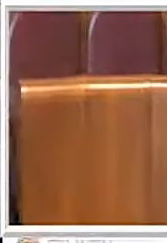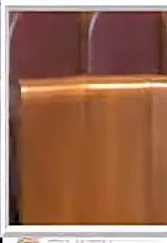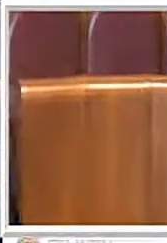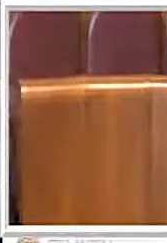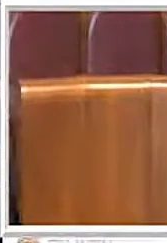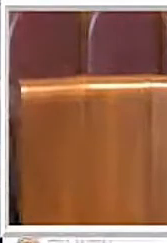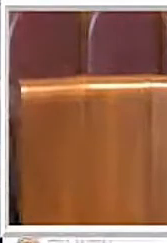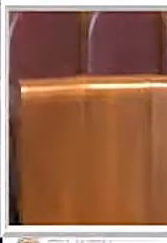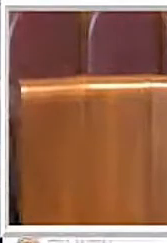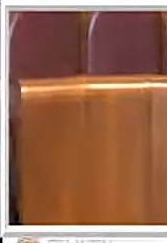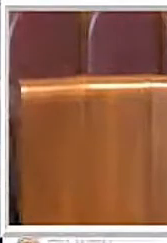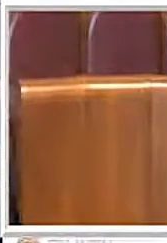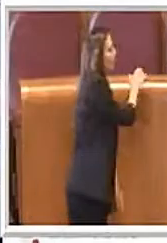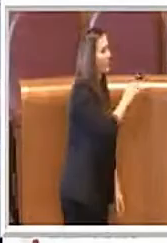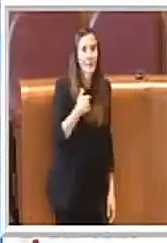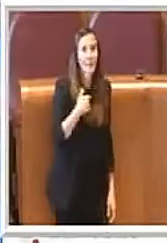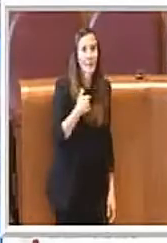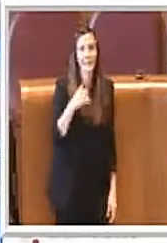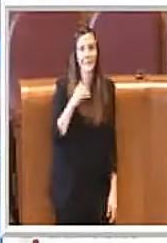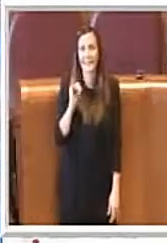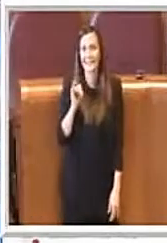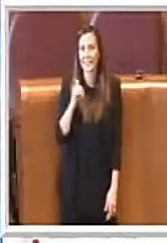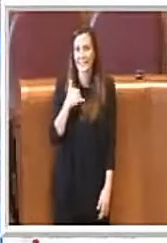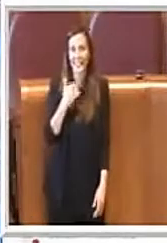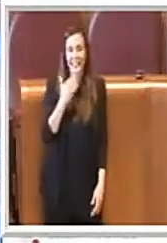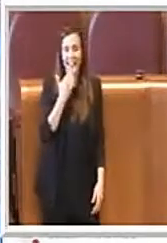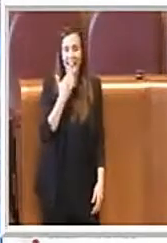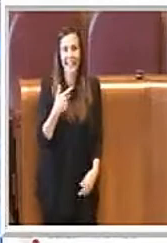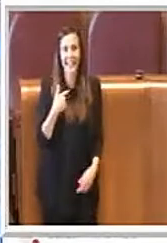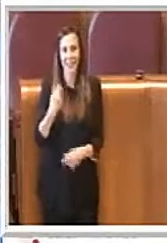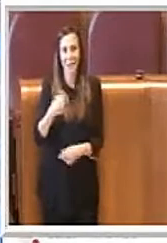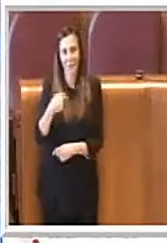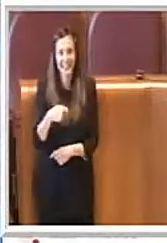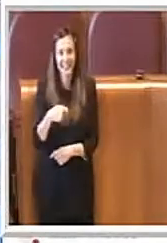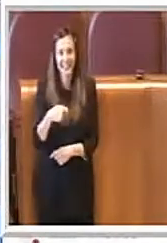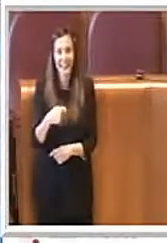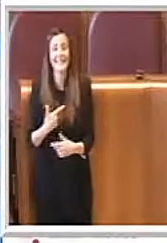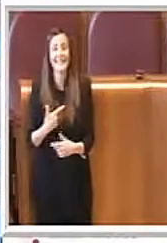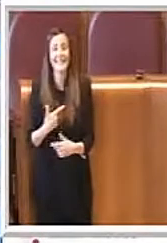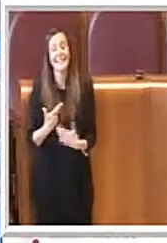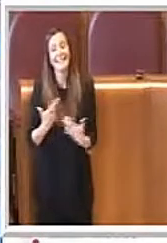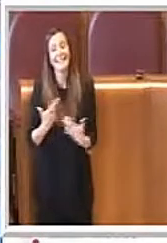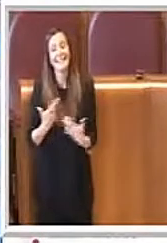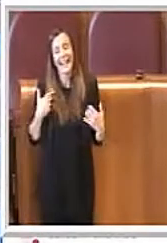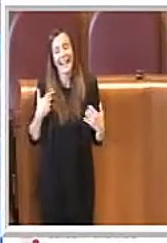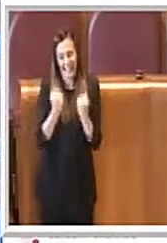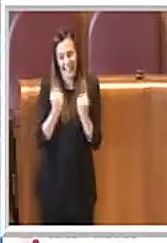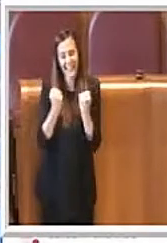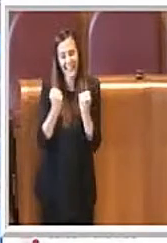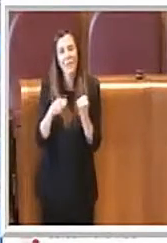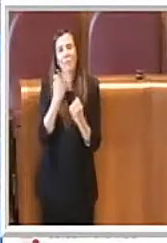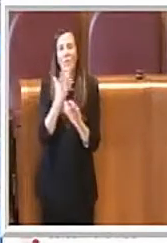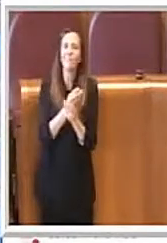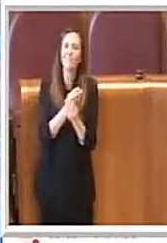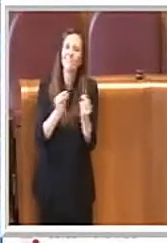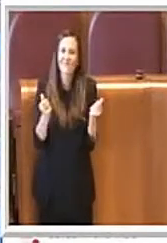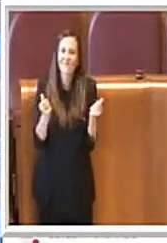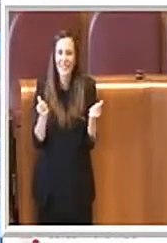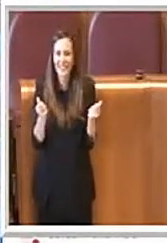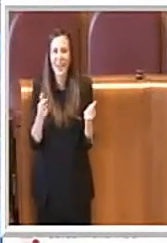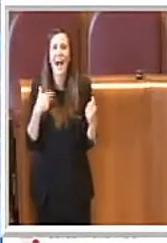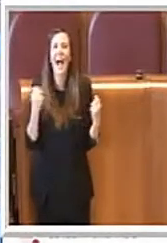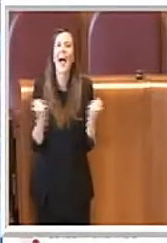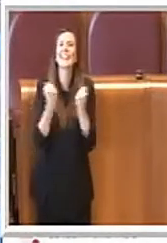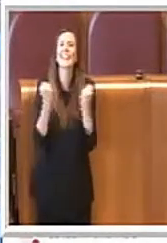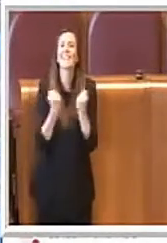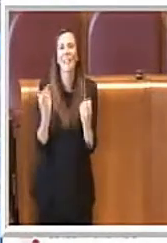Sì, grazie Presidente. Molto brevemente, insomma, questa non è certo un'iniziativa che vuole risolvere il problema delle